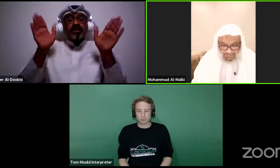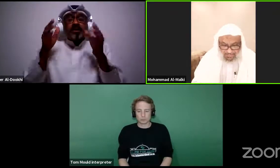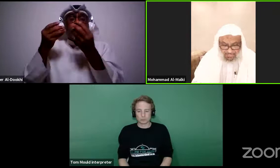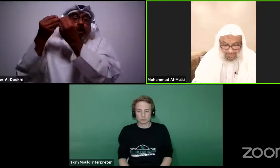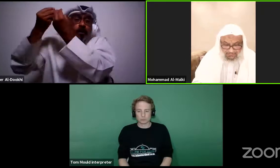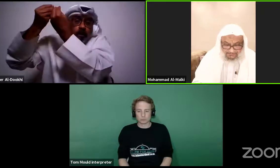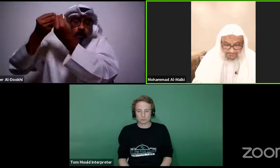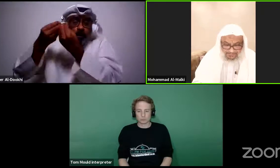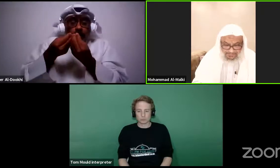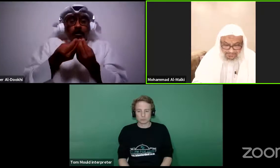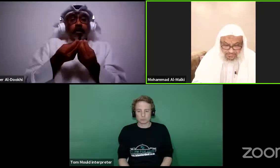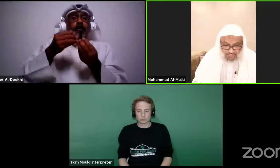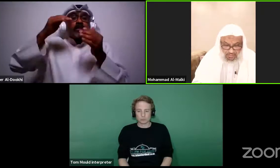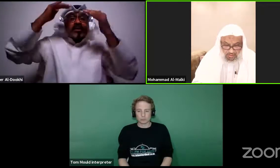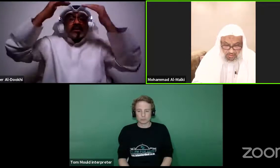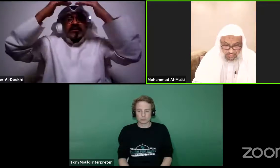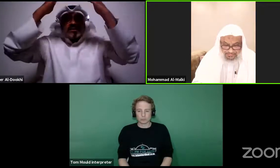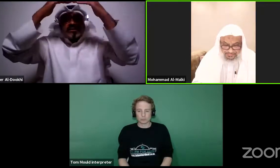الدنيا.